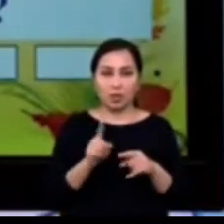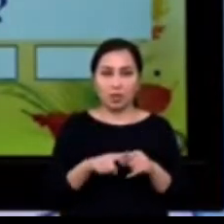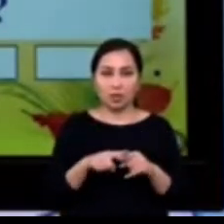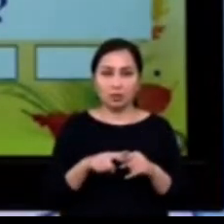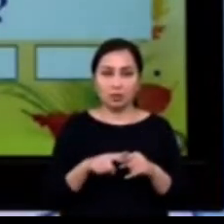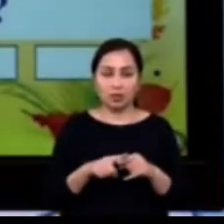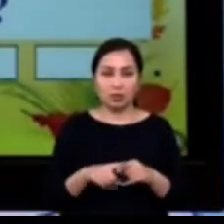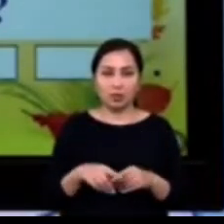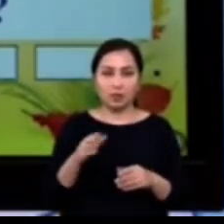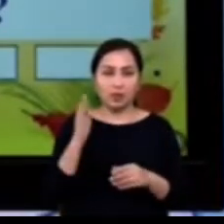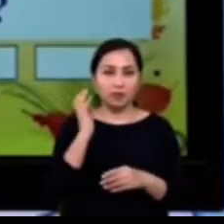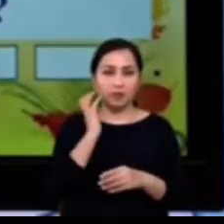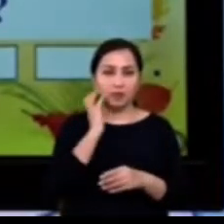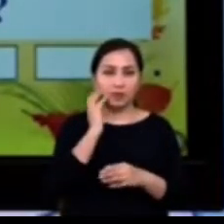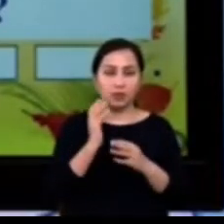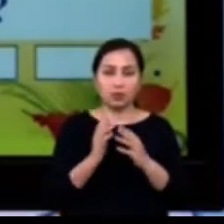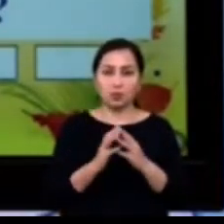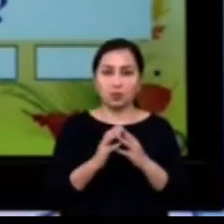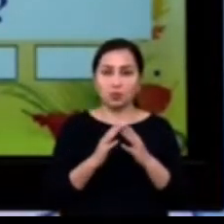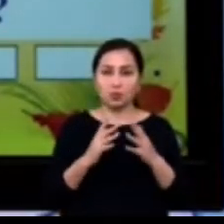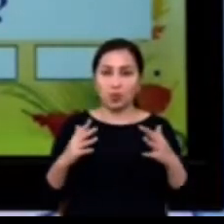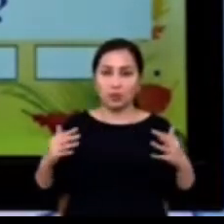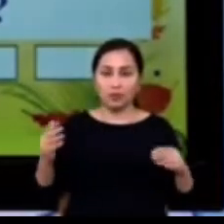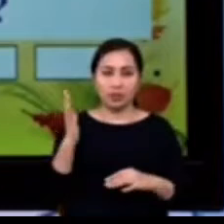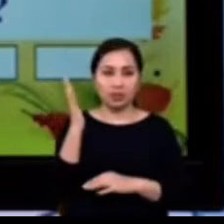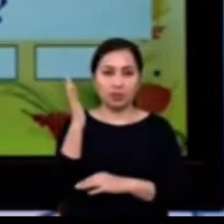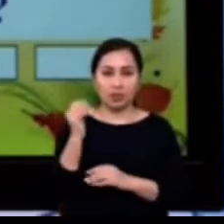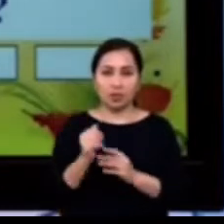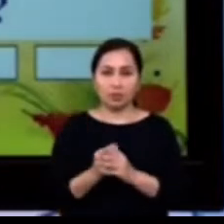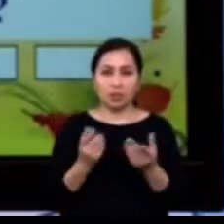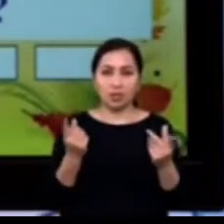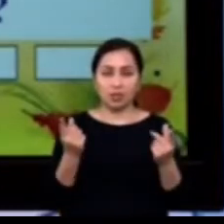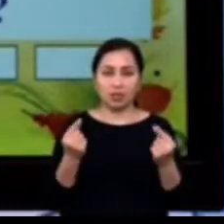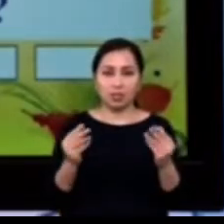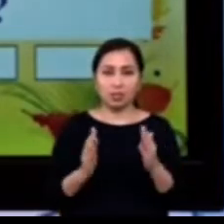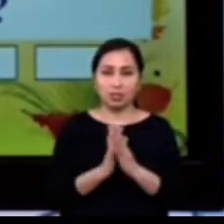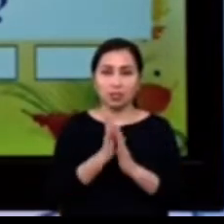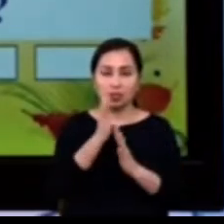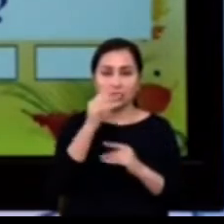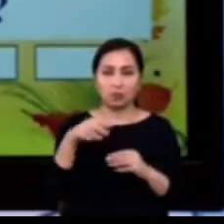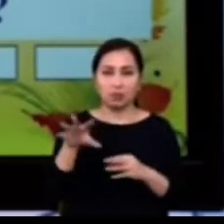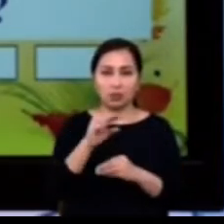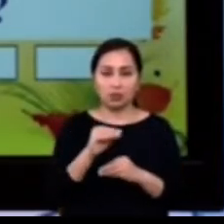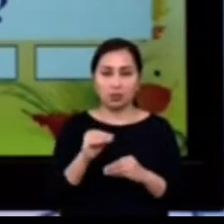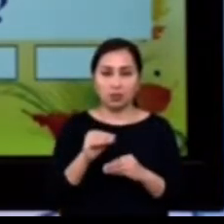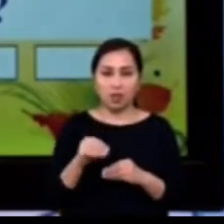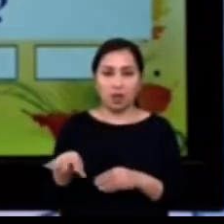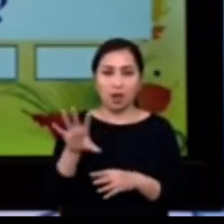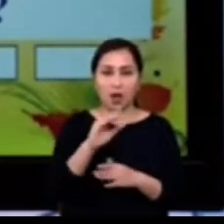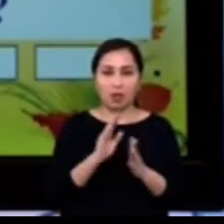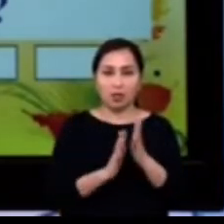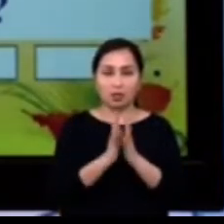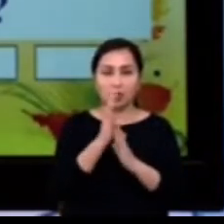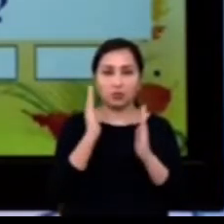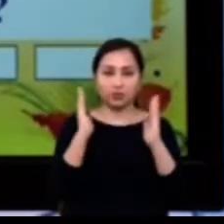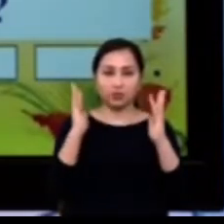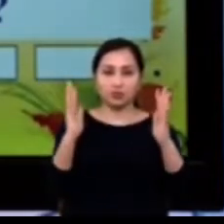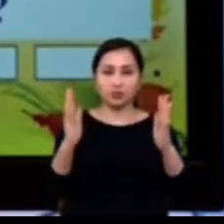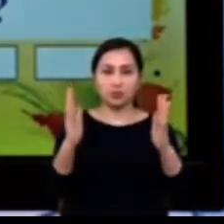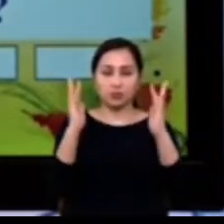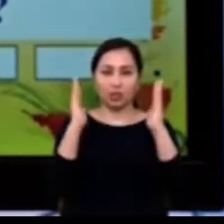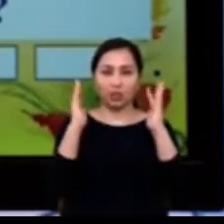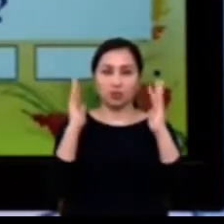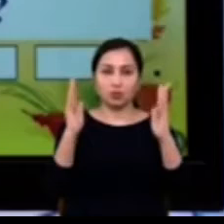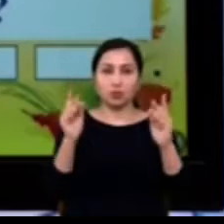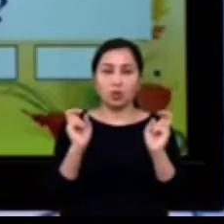это фруктовые деревья. А где они растут? Они растут в саду.